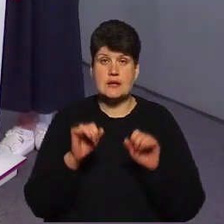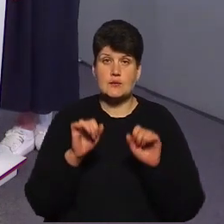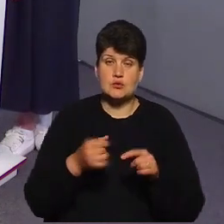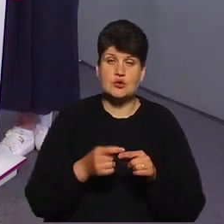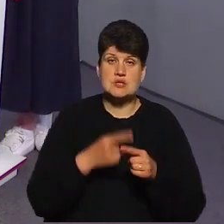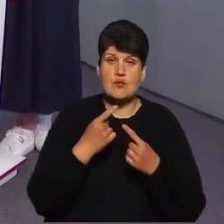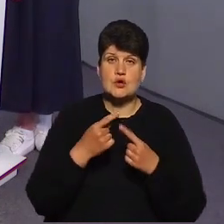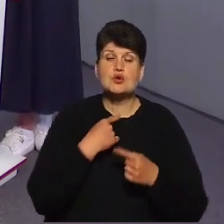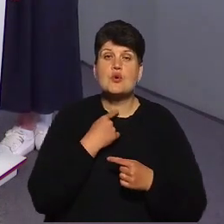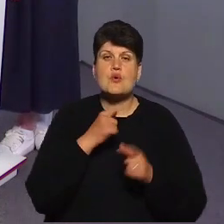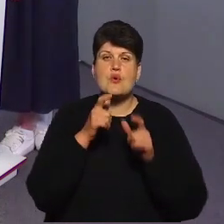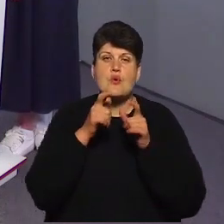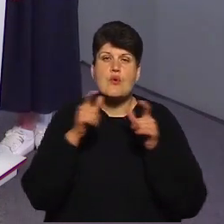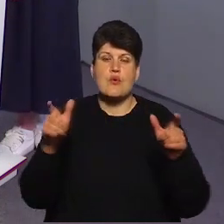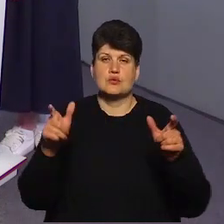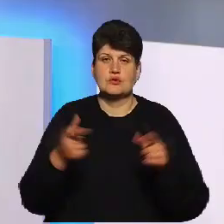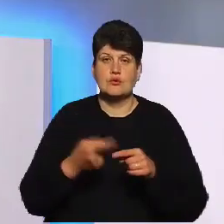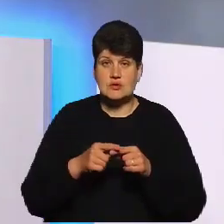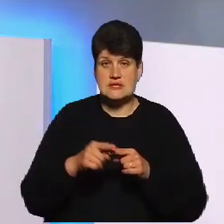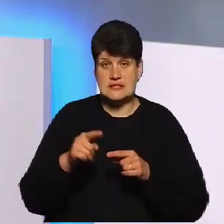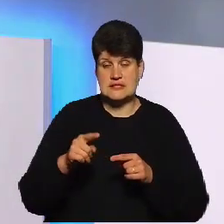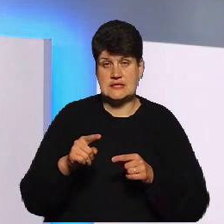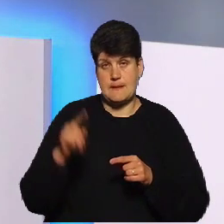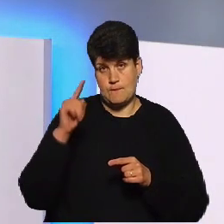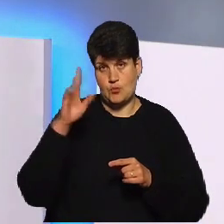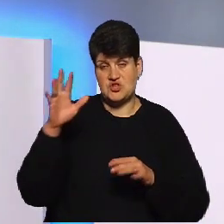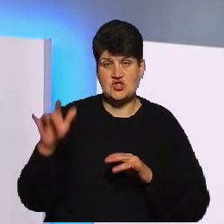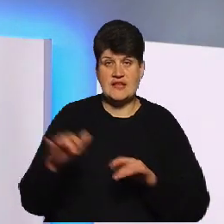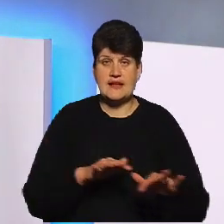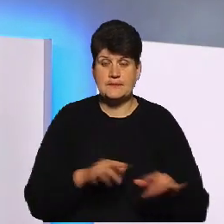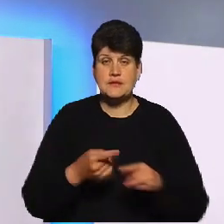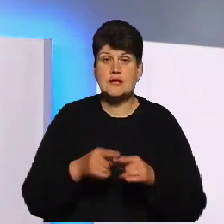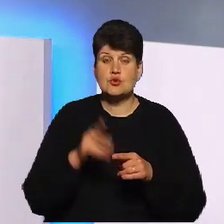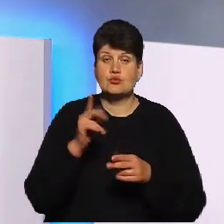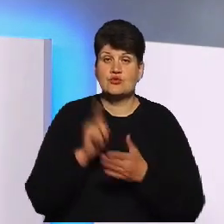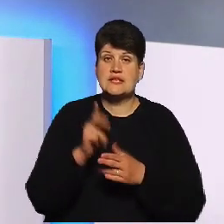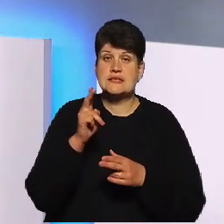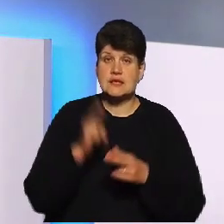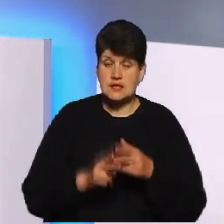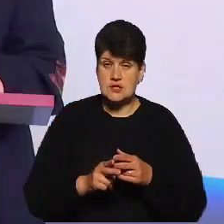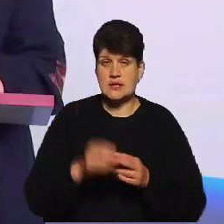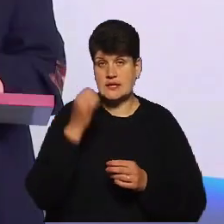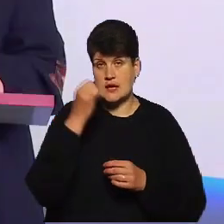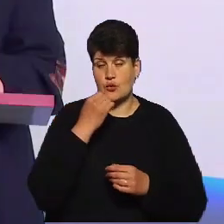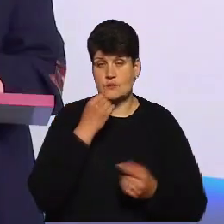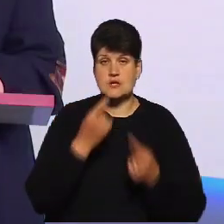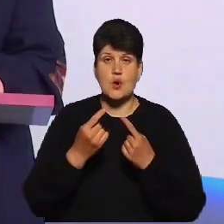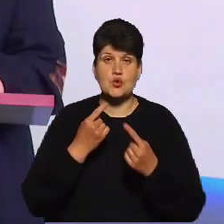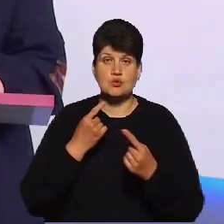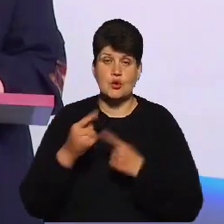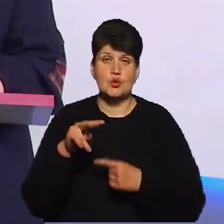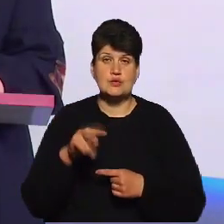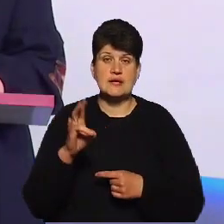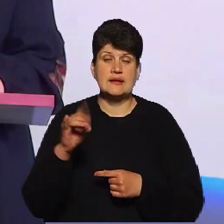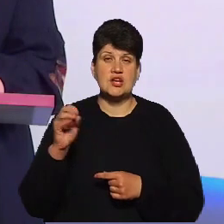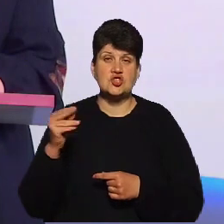тому що це публічна діяльність. На цих словах мені підказують, що мусимо вже завершувати. Я вам дуже дякую за розмову. Люся Нечай, кураторка проєктів